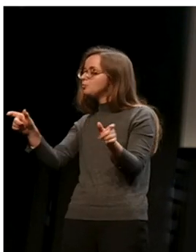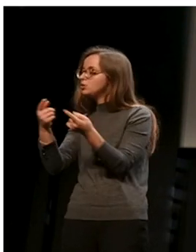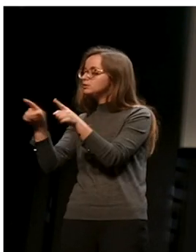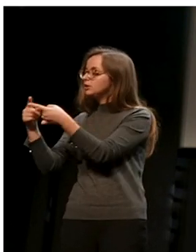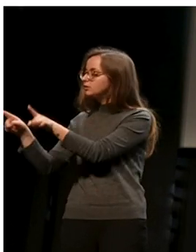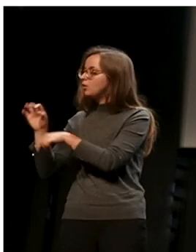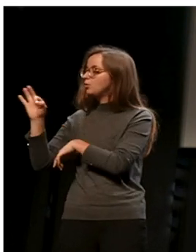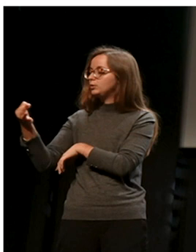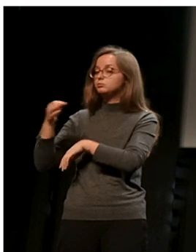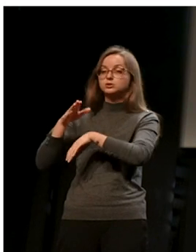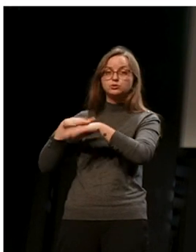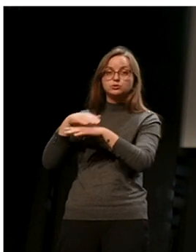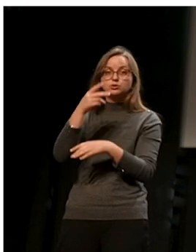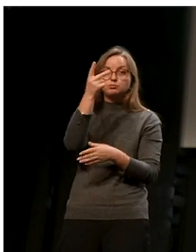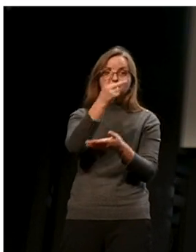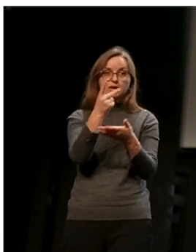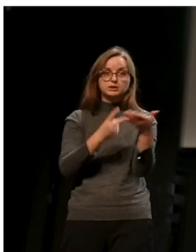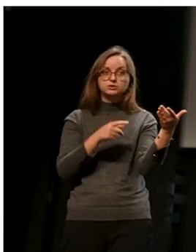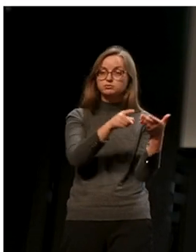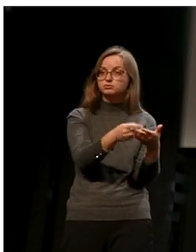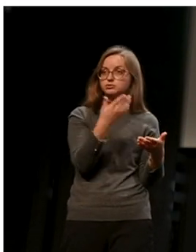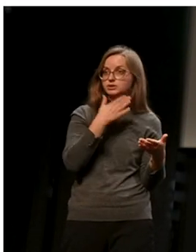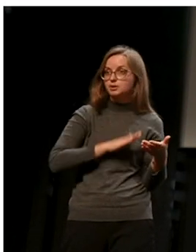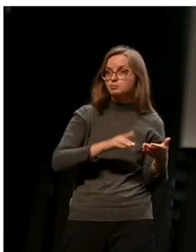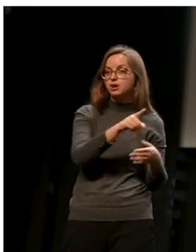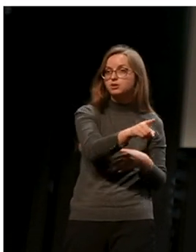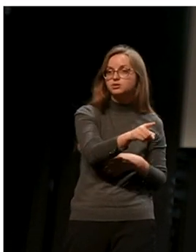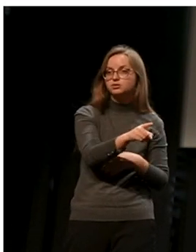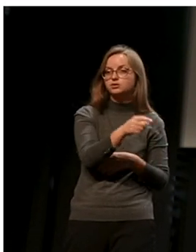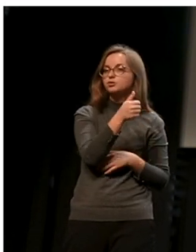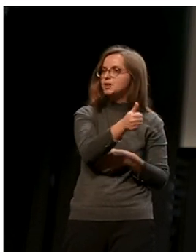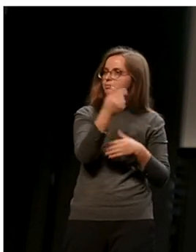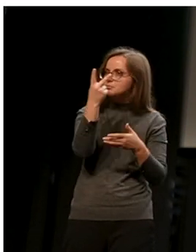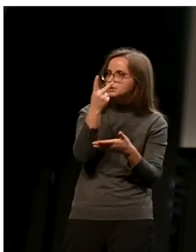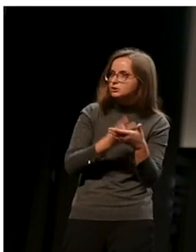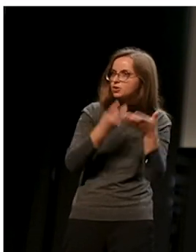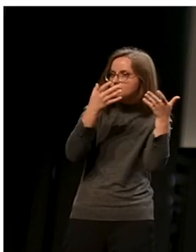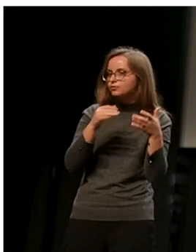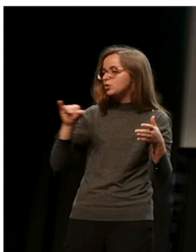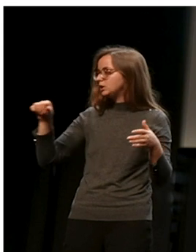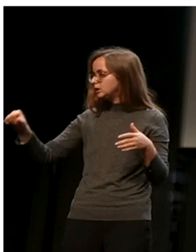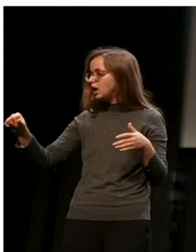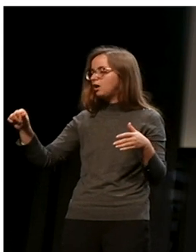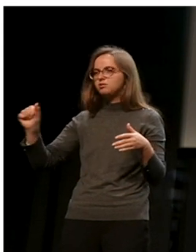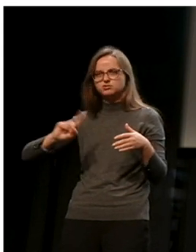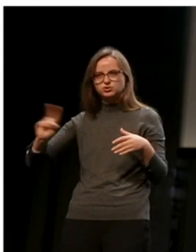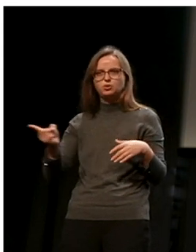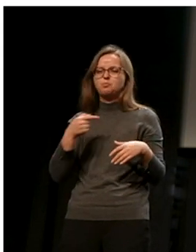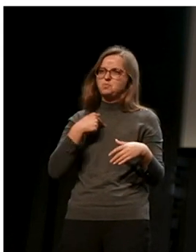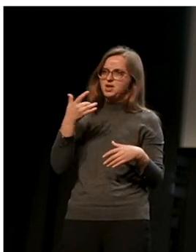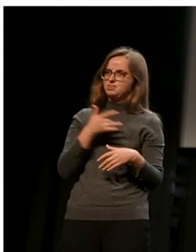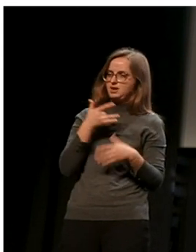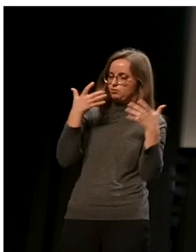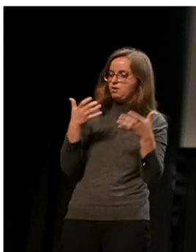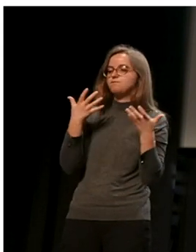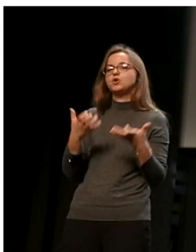c'est pas ce qu'il aime, en fait. Moi, je connais pas d'illustrateurs qui ont envie de passer par des IA comme outil pour... C'est pas ça qui m'intéresse. Avoir une belle image,